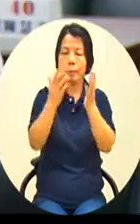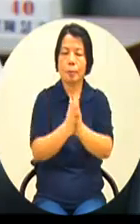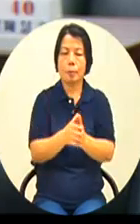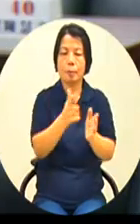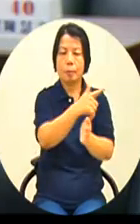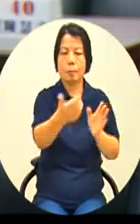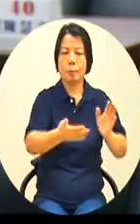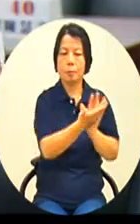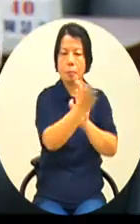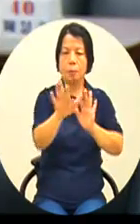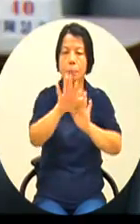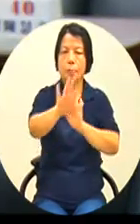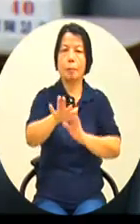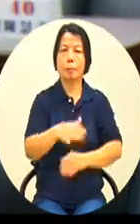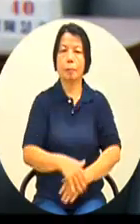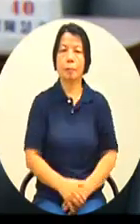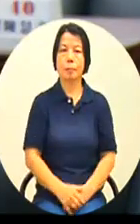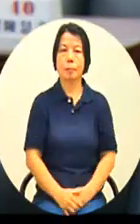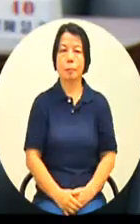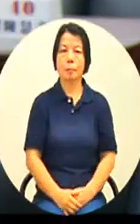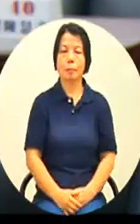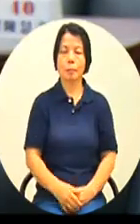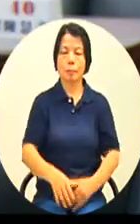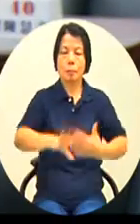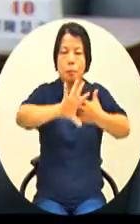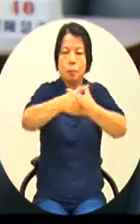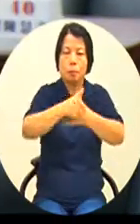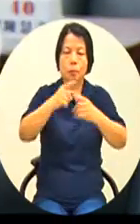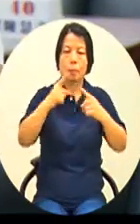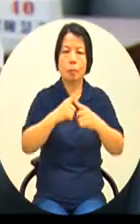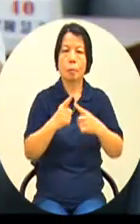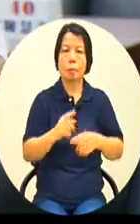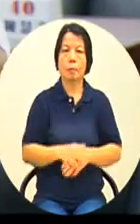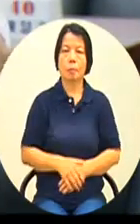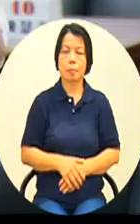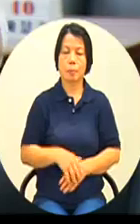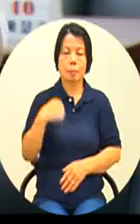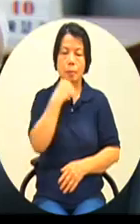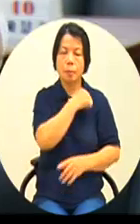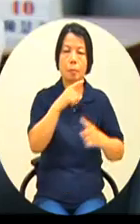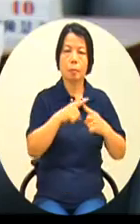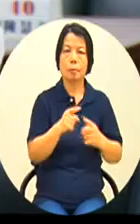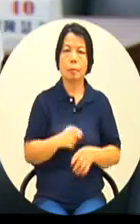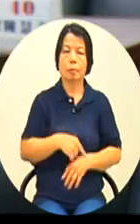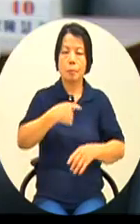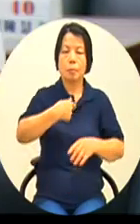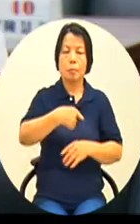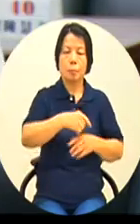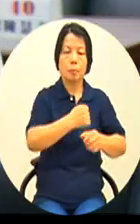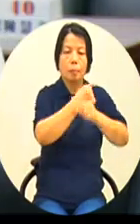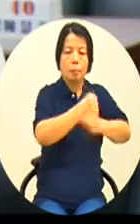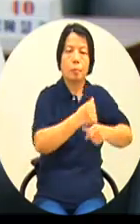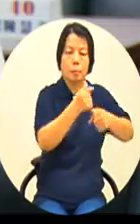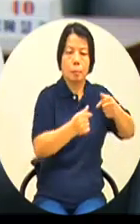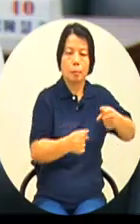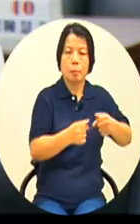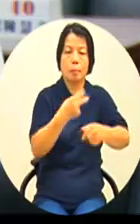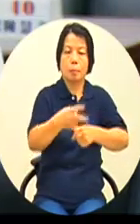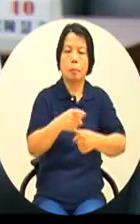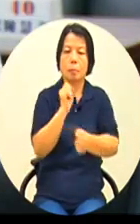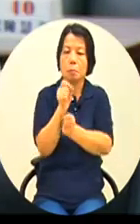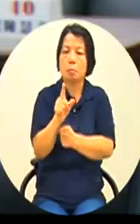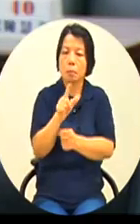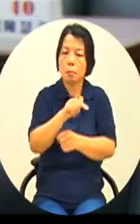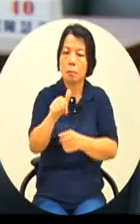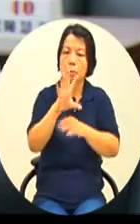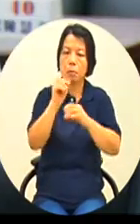伫遐展览。外国人、台湾人来咱保护，敢有啥买啥物物件？